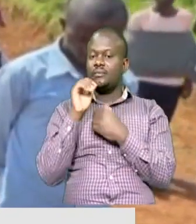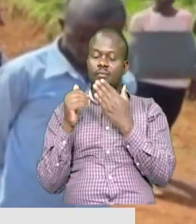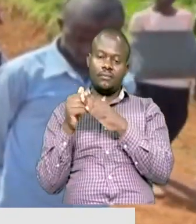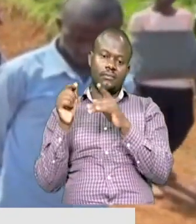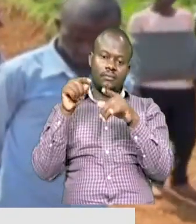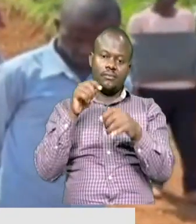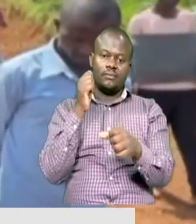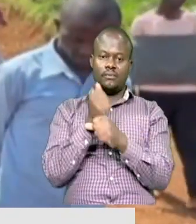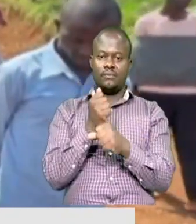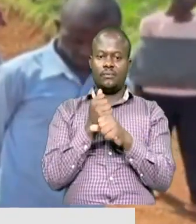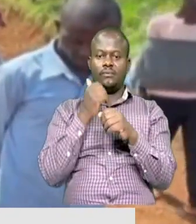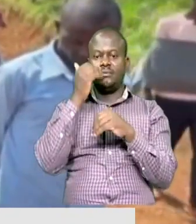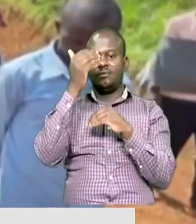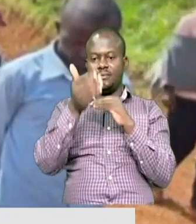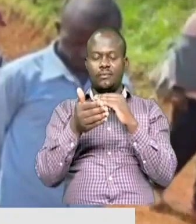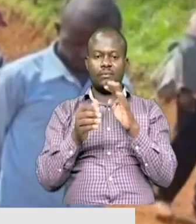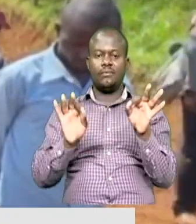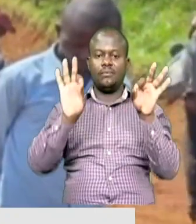biba ngombwa ko